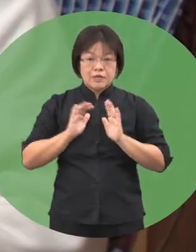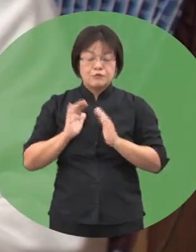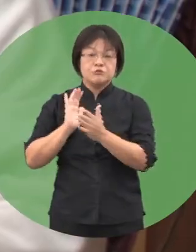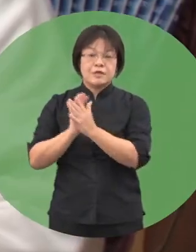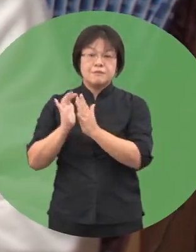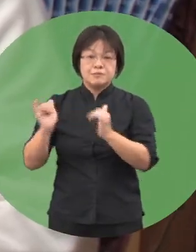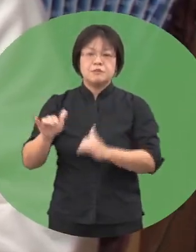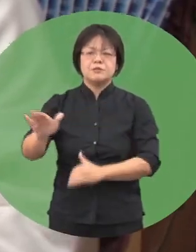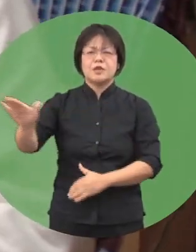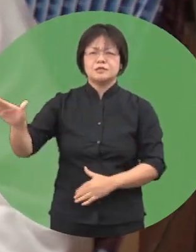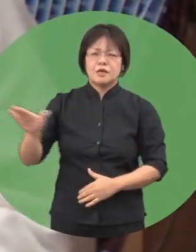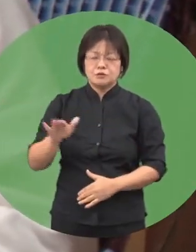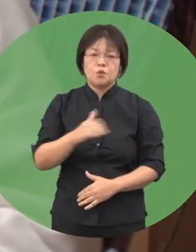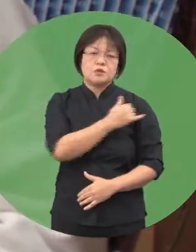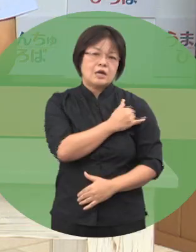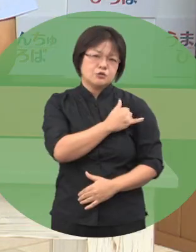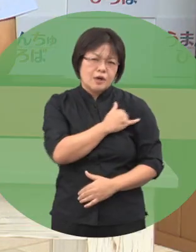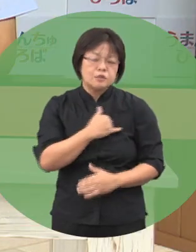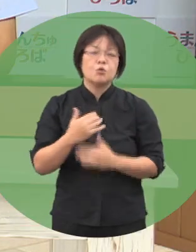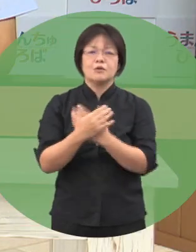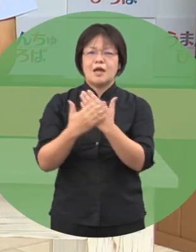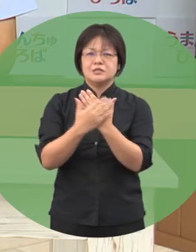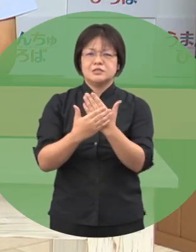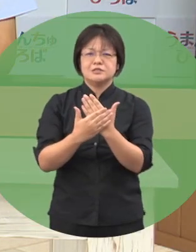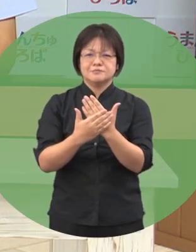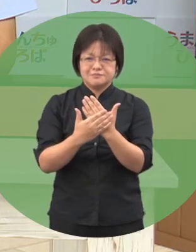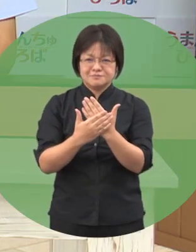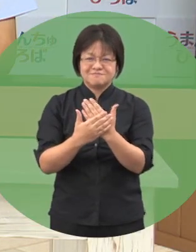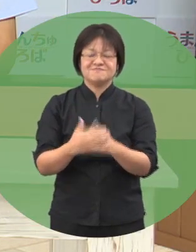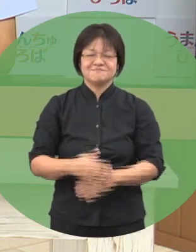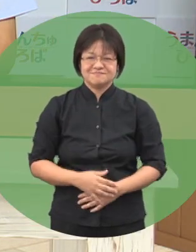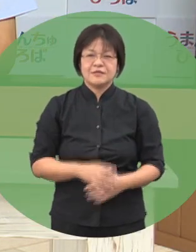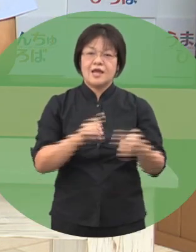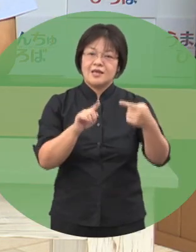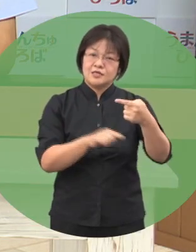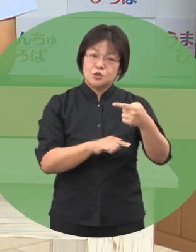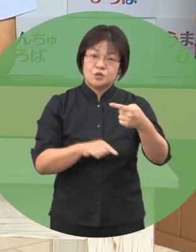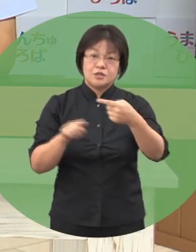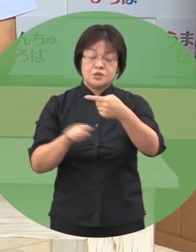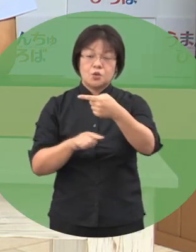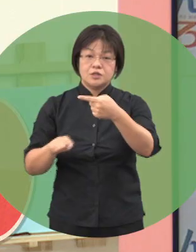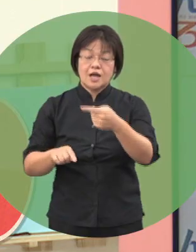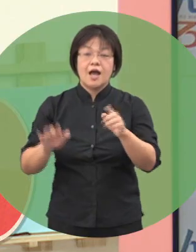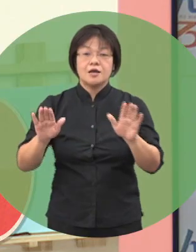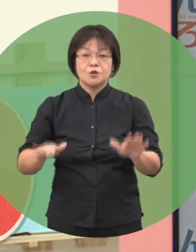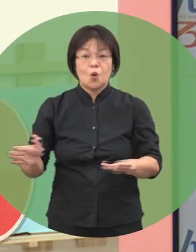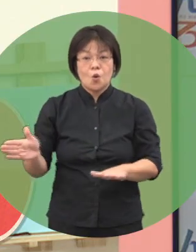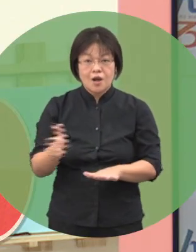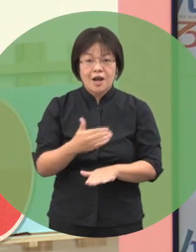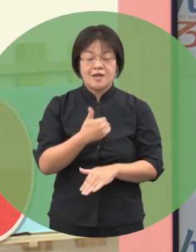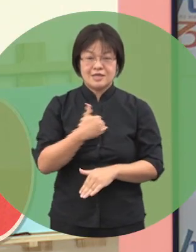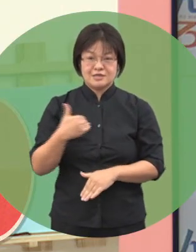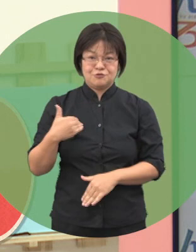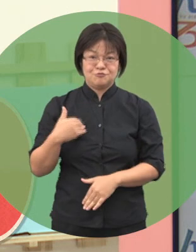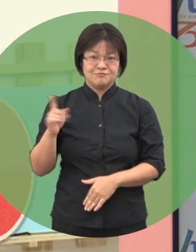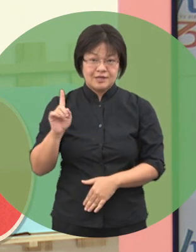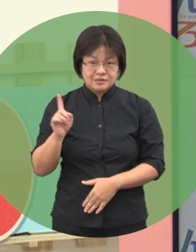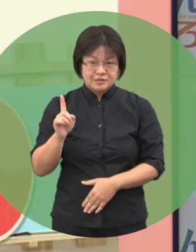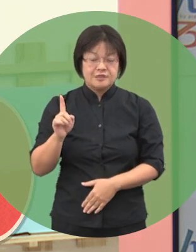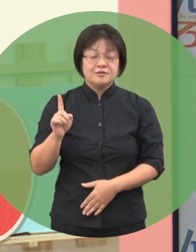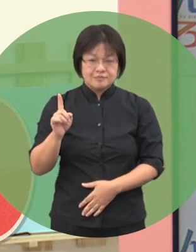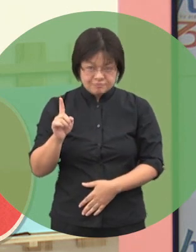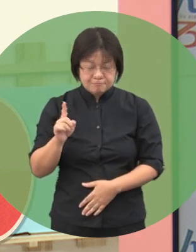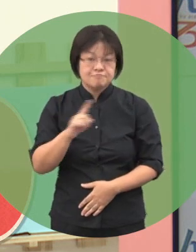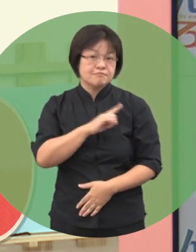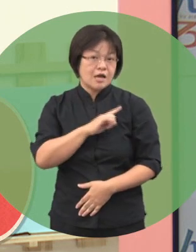役割も大切です。 そこで一人一人が今日からできること、まずは皆さんの身近